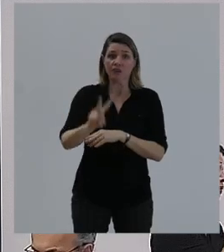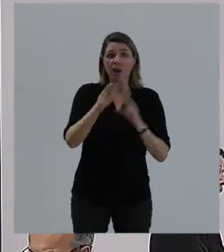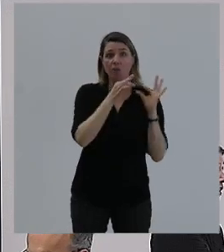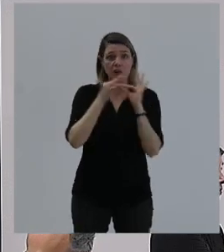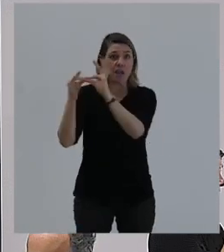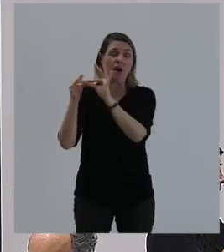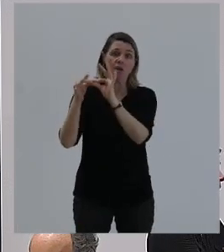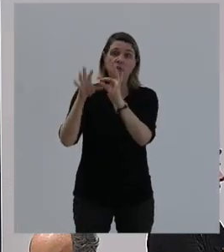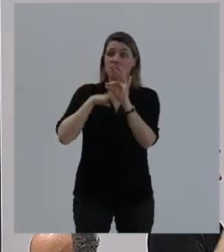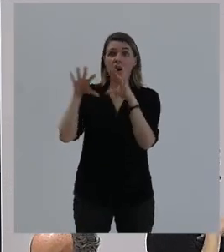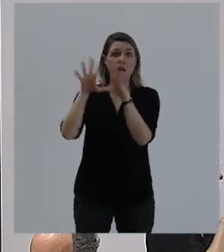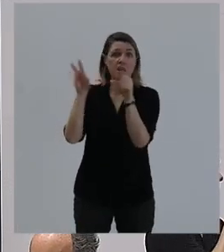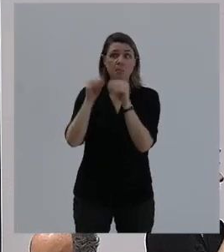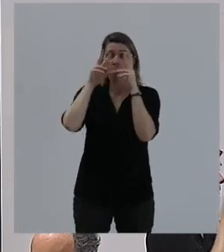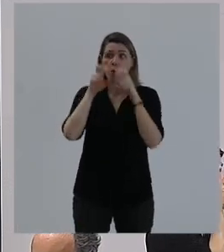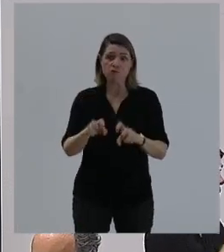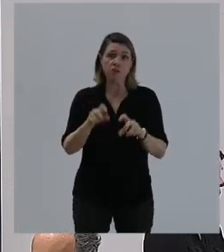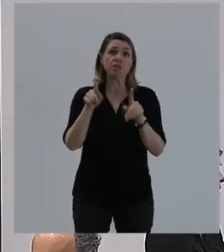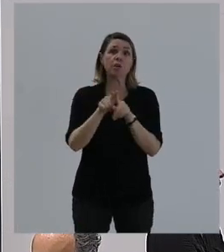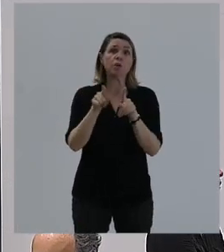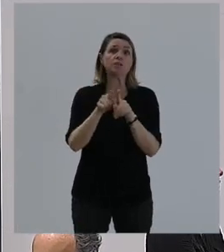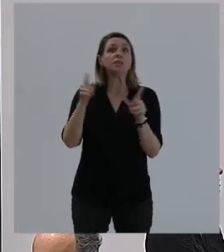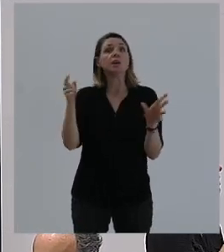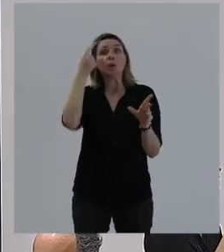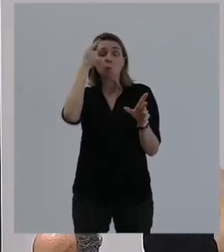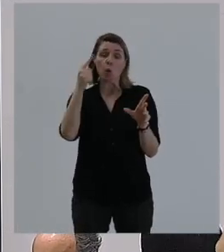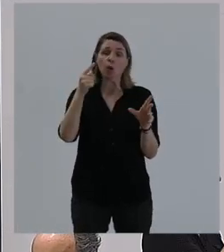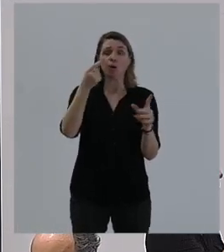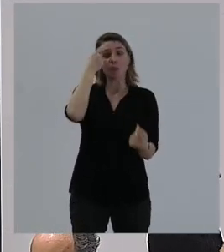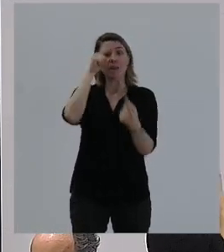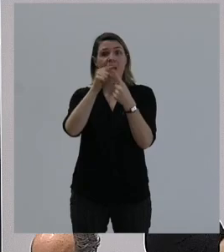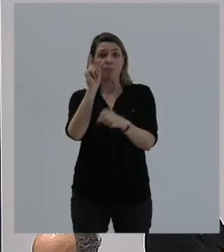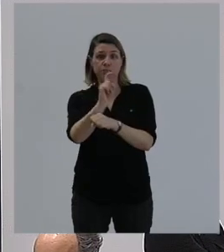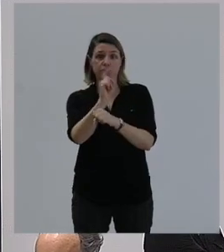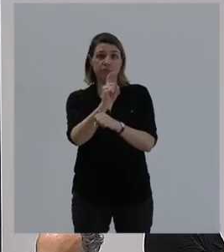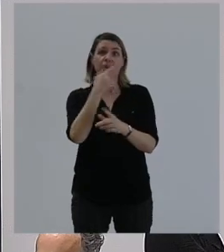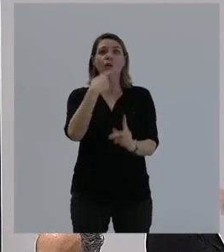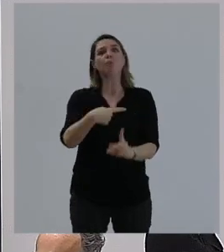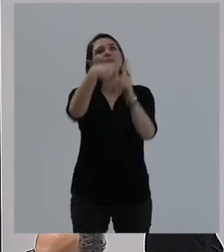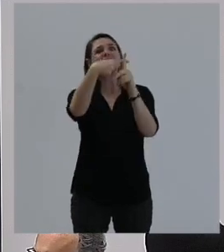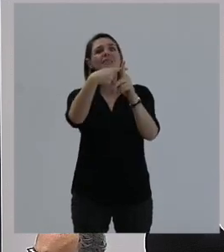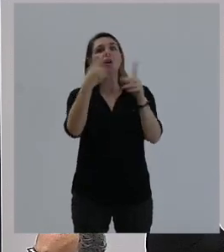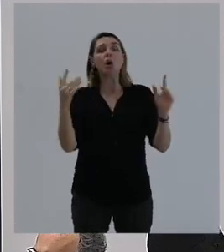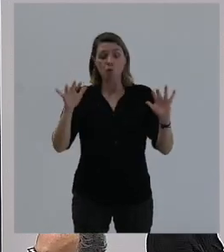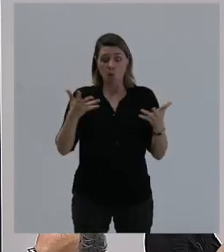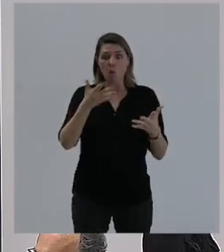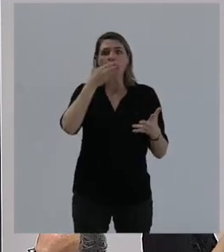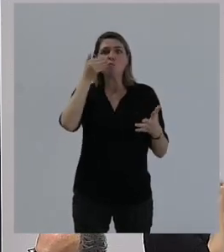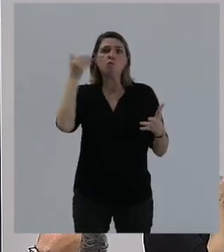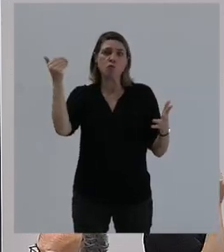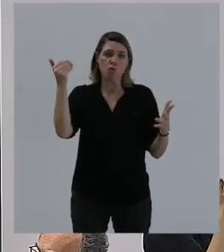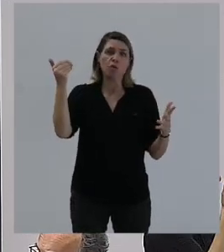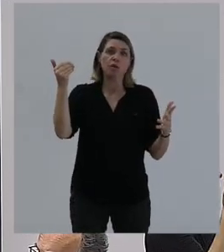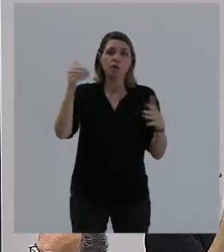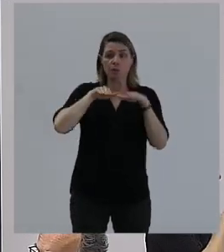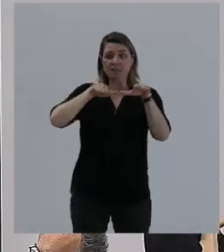certain nombre d'équipes de recherche, et surtout de l'aborder de façon critique dans le sens positif, c'est-à-dire quelle amélioration peut-on